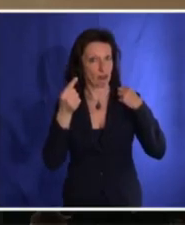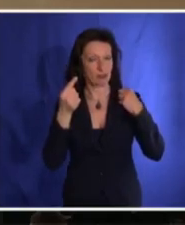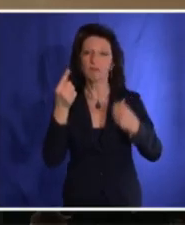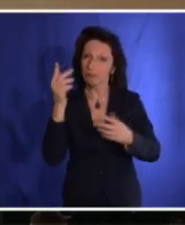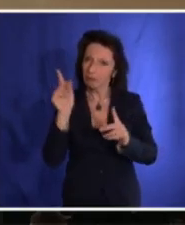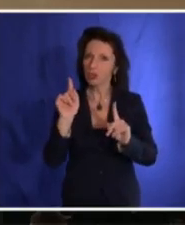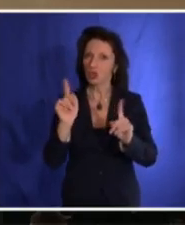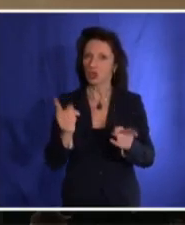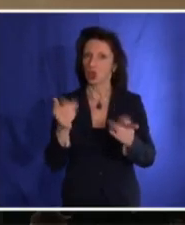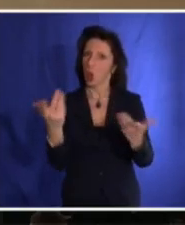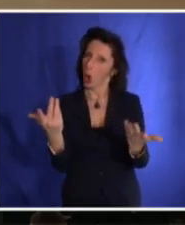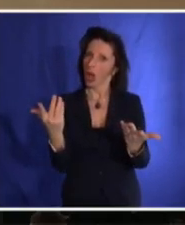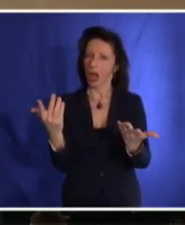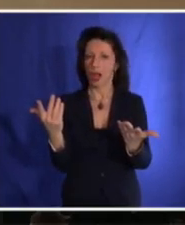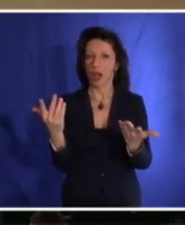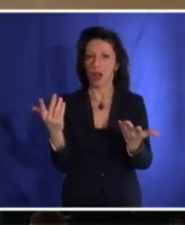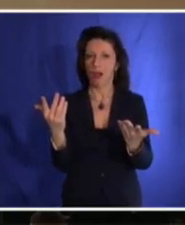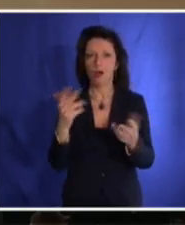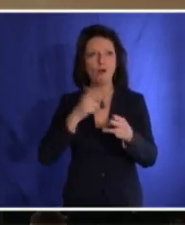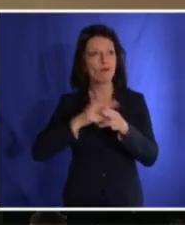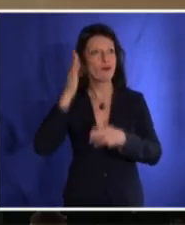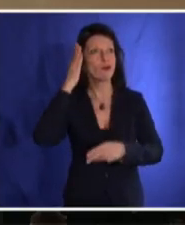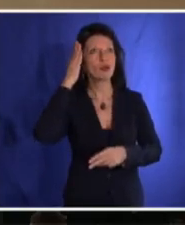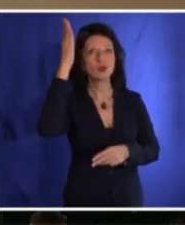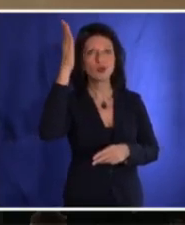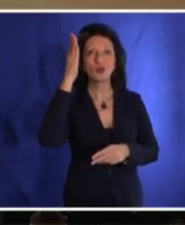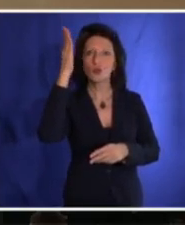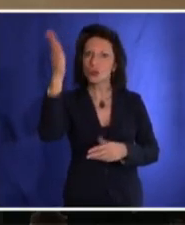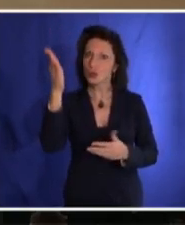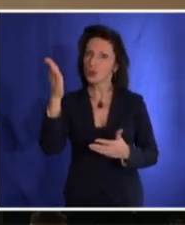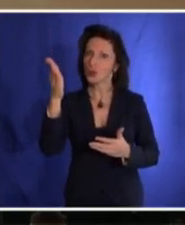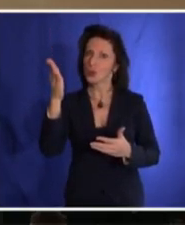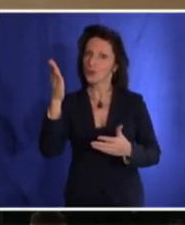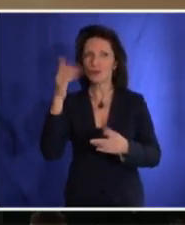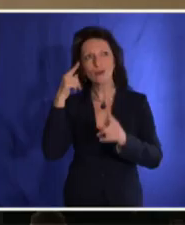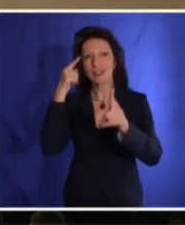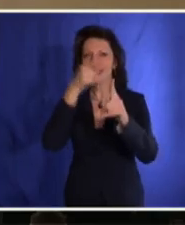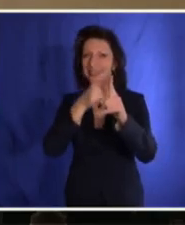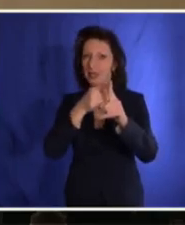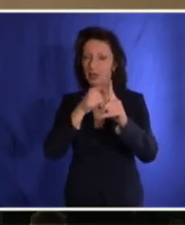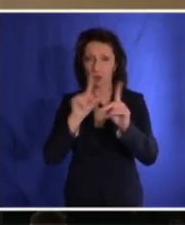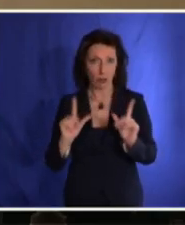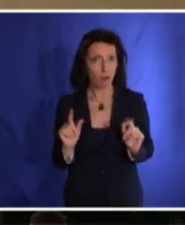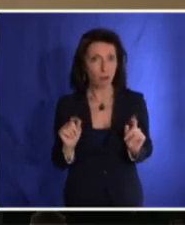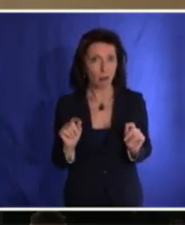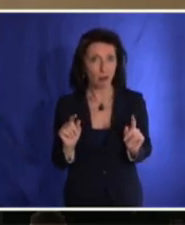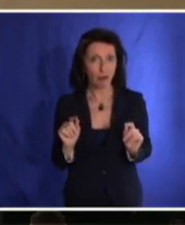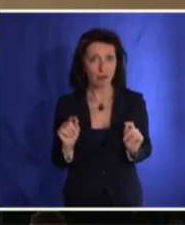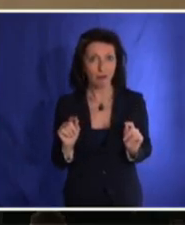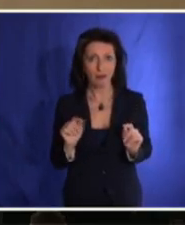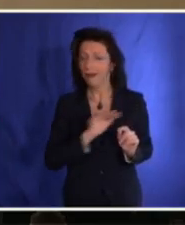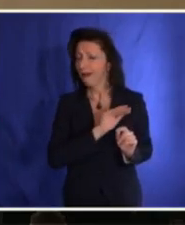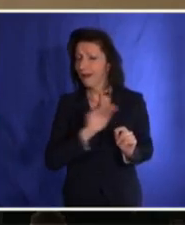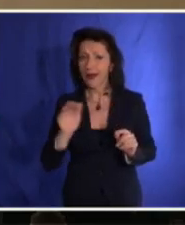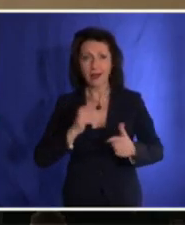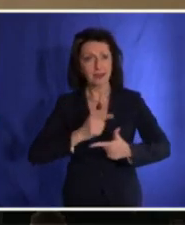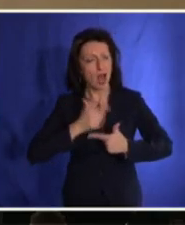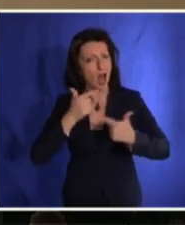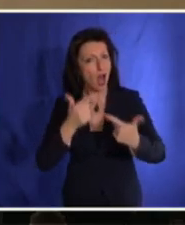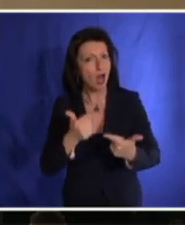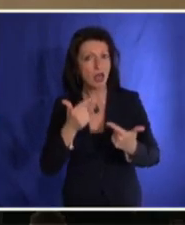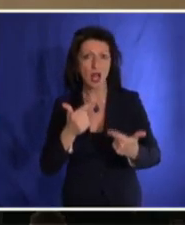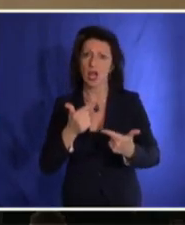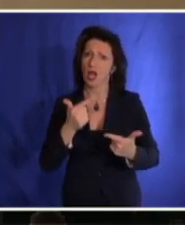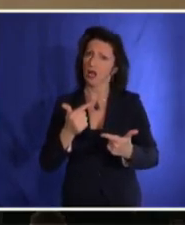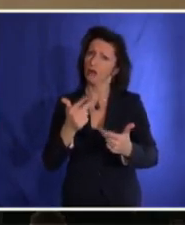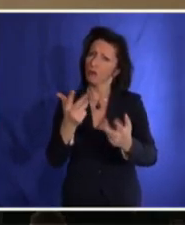zum Motto für die nächsten Jahre. Da können wir unsere Anliegen, die wir haben, die wir diskutieren wollen,